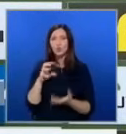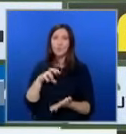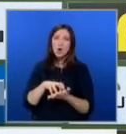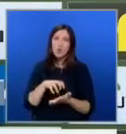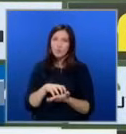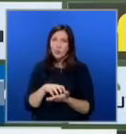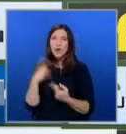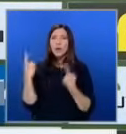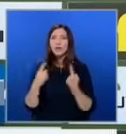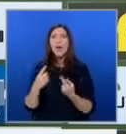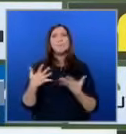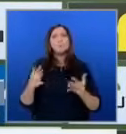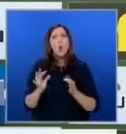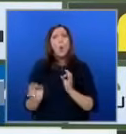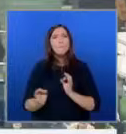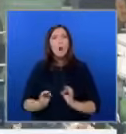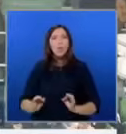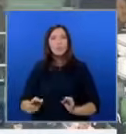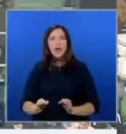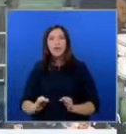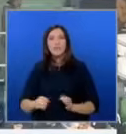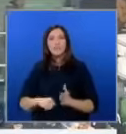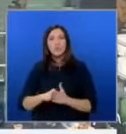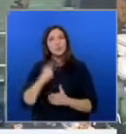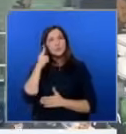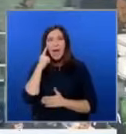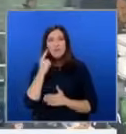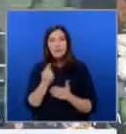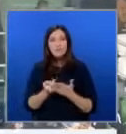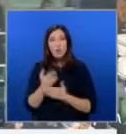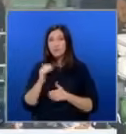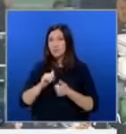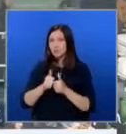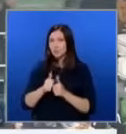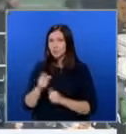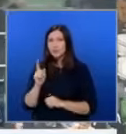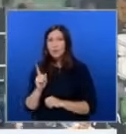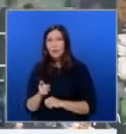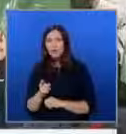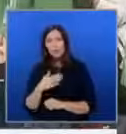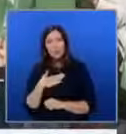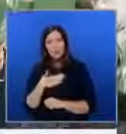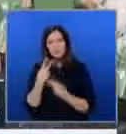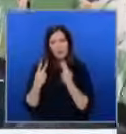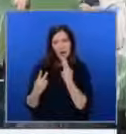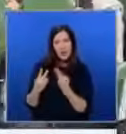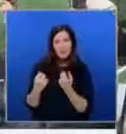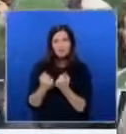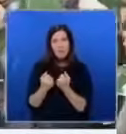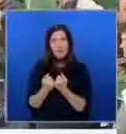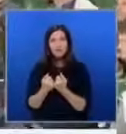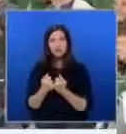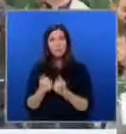отбор. Играе много модерен футбол. Знаеме и новите състезатели, които ги имат. Гледали сме матчове